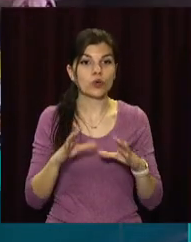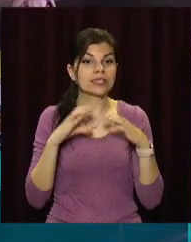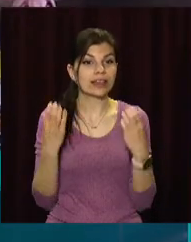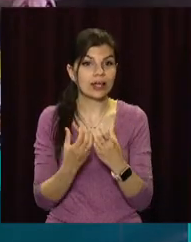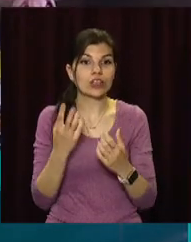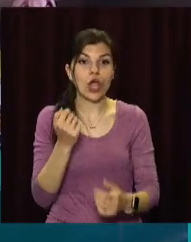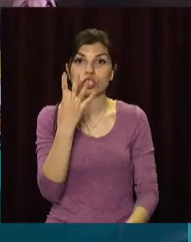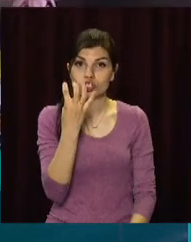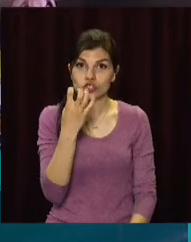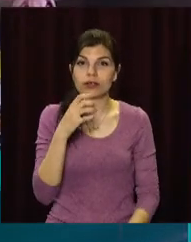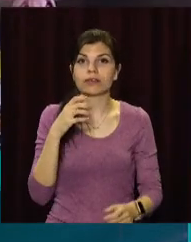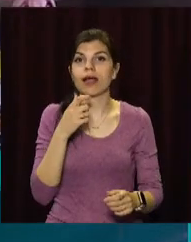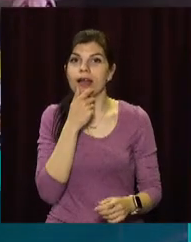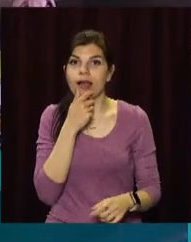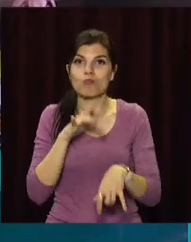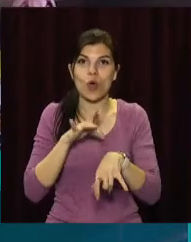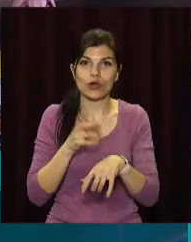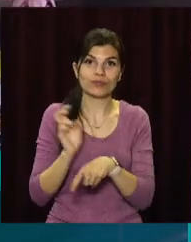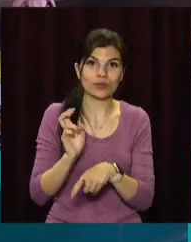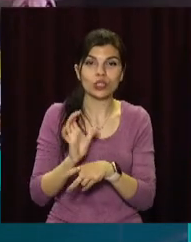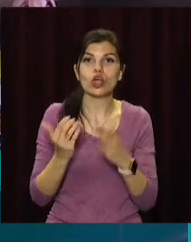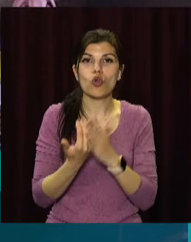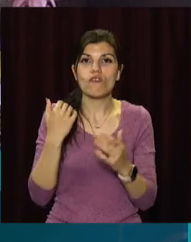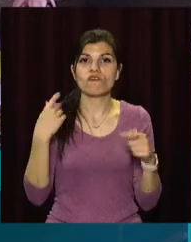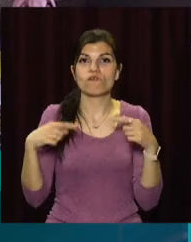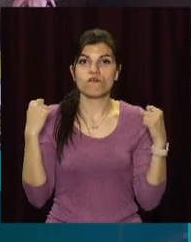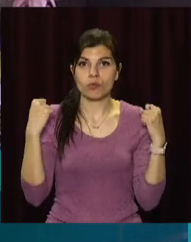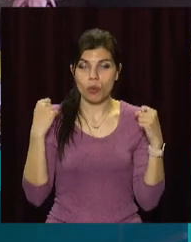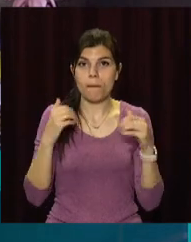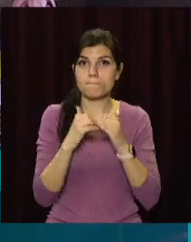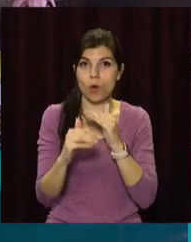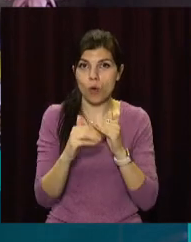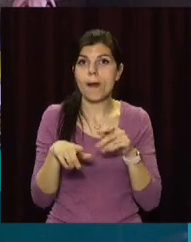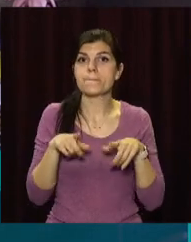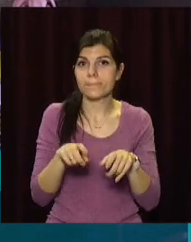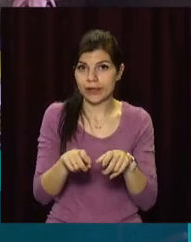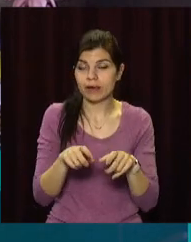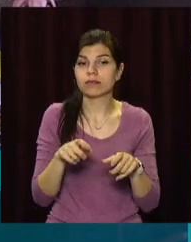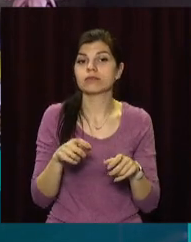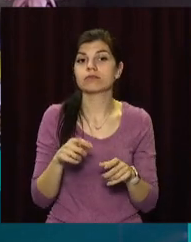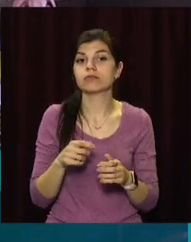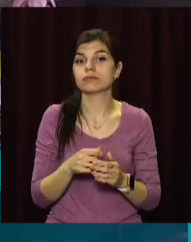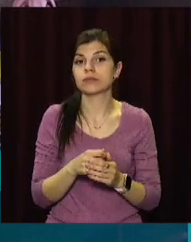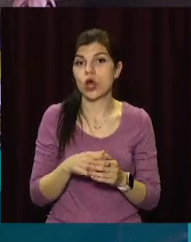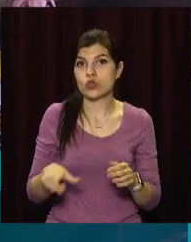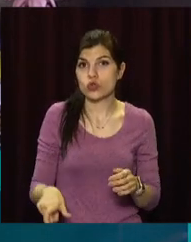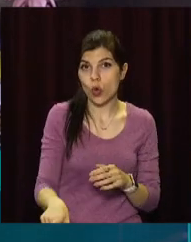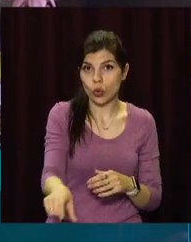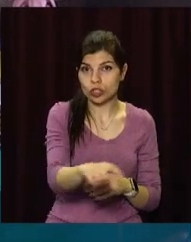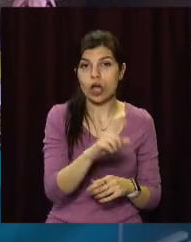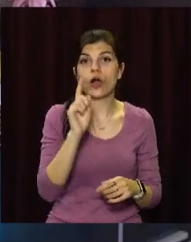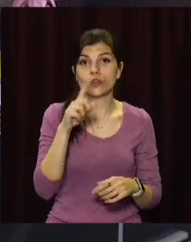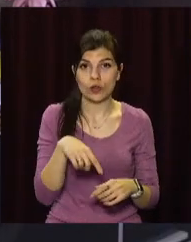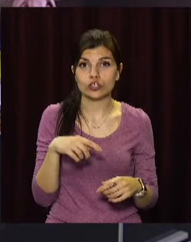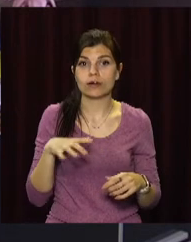на 400 глядацьких місць з новим футбольним полем, беговими атлетичними доріжками, а